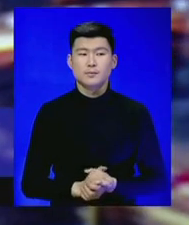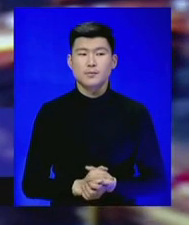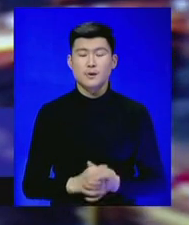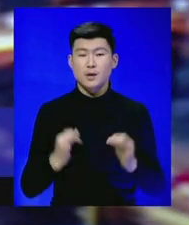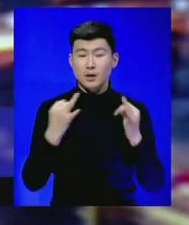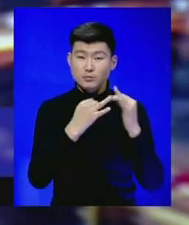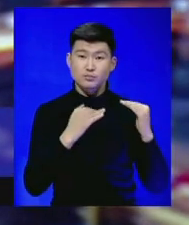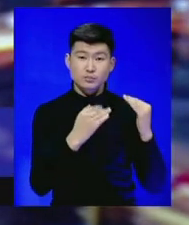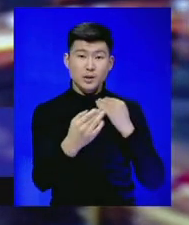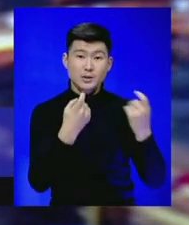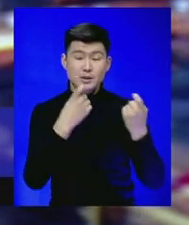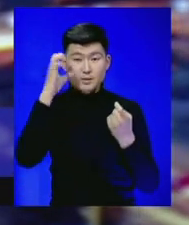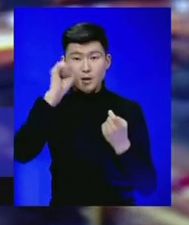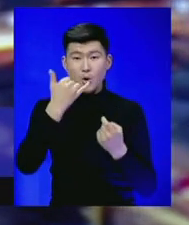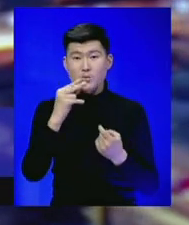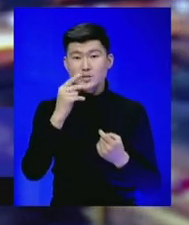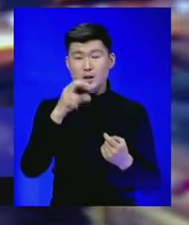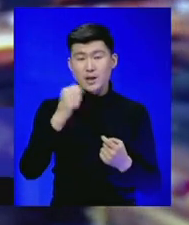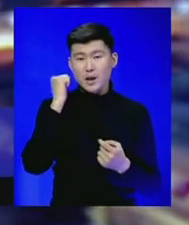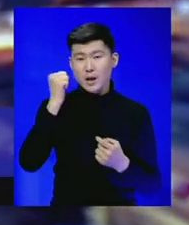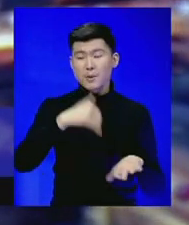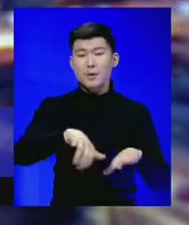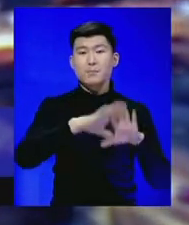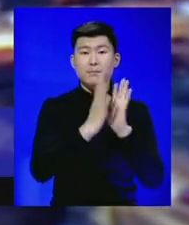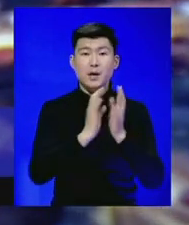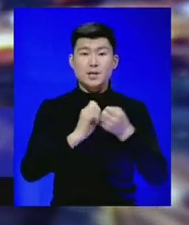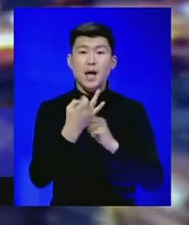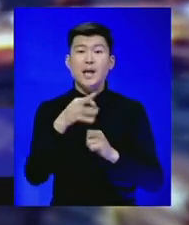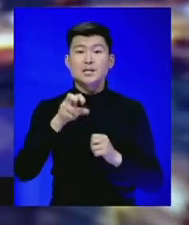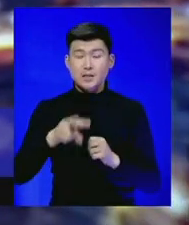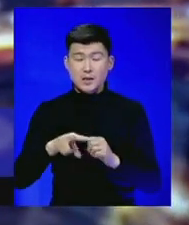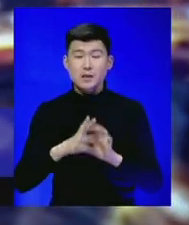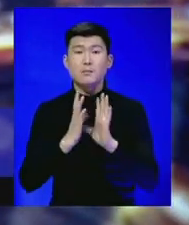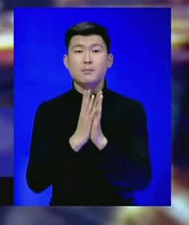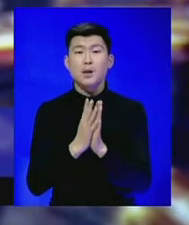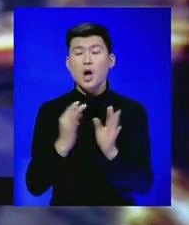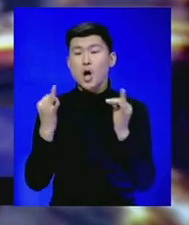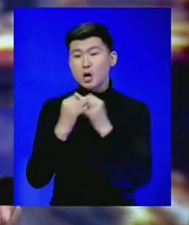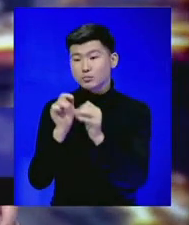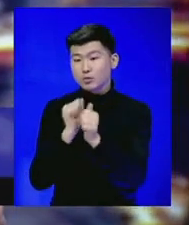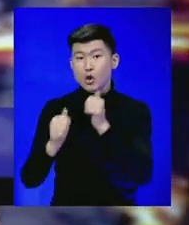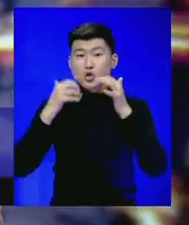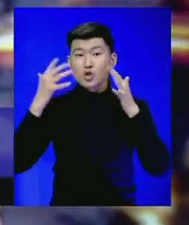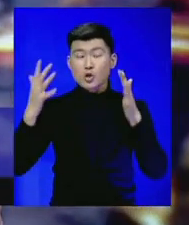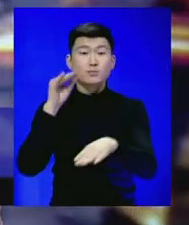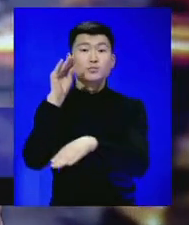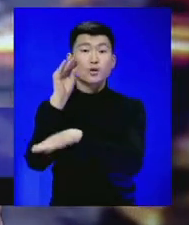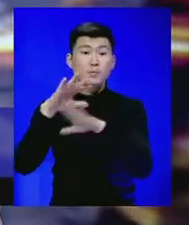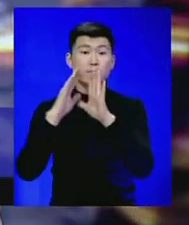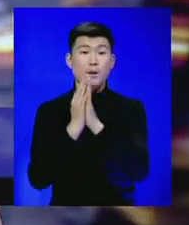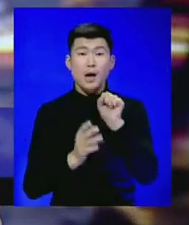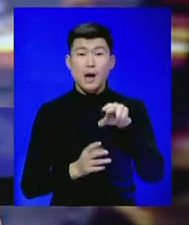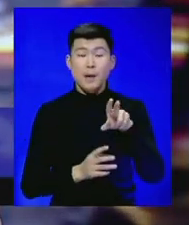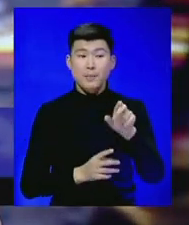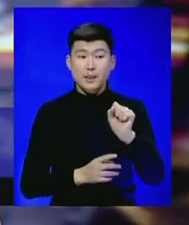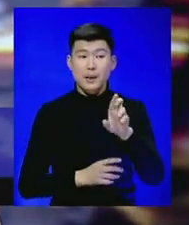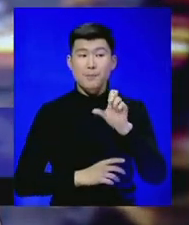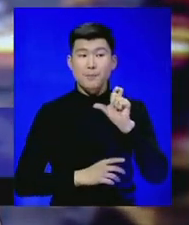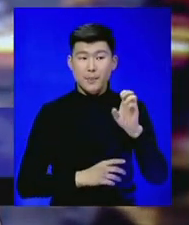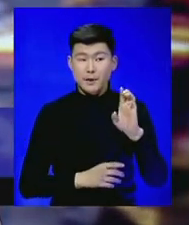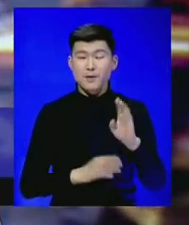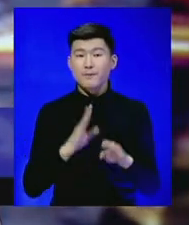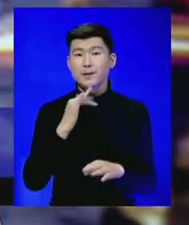Цахим хөгжил харилцаа холбооны сайд уулзрал Америкийн нэгдсэн улсад хийсэн айлчлалын үеэрээ цахилбар тооцооны томоохон төлөөлөгч Apple Pay болон Visa